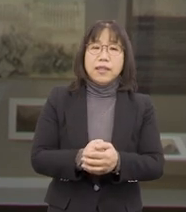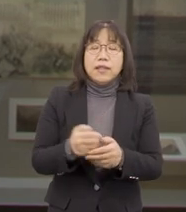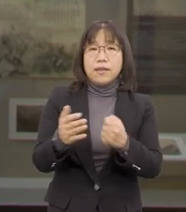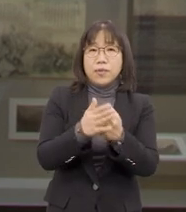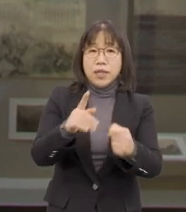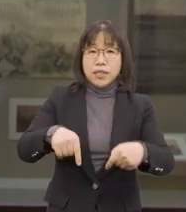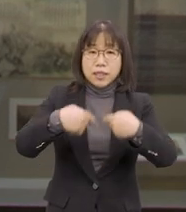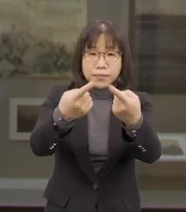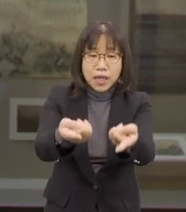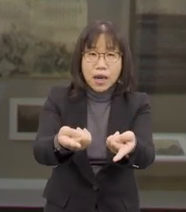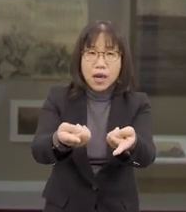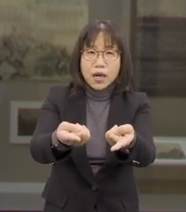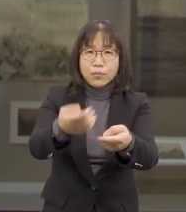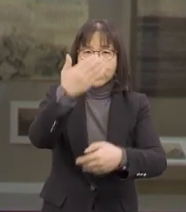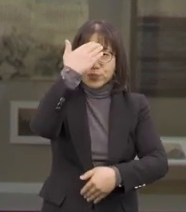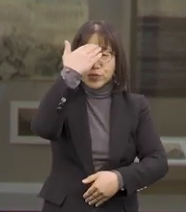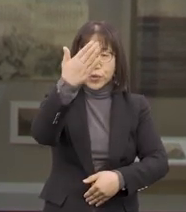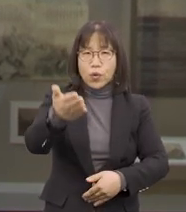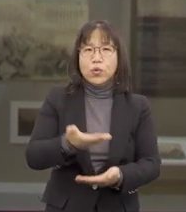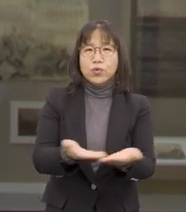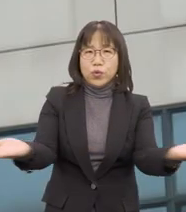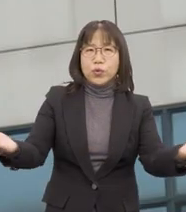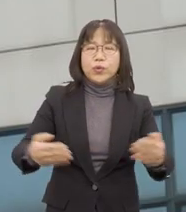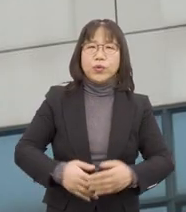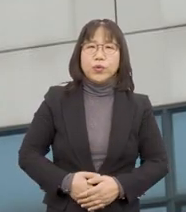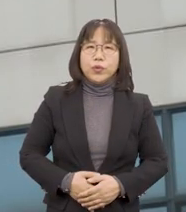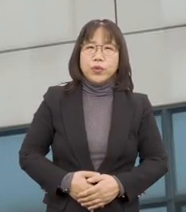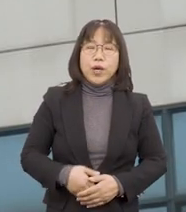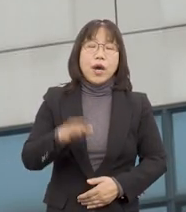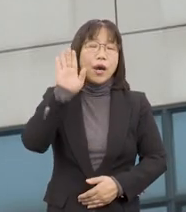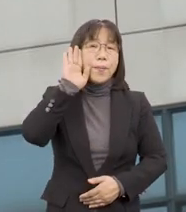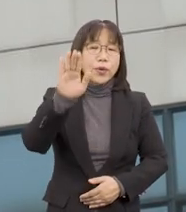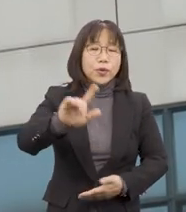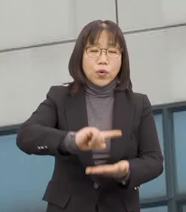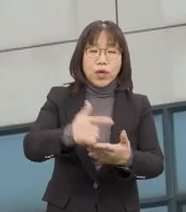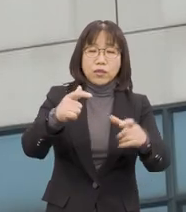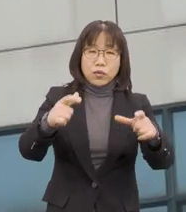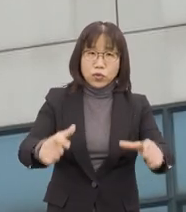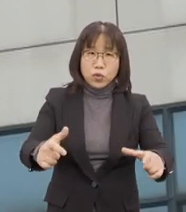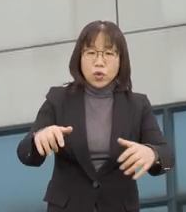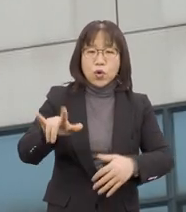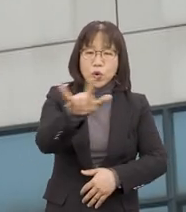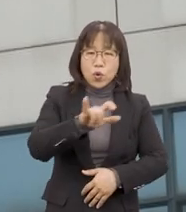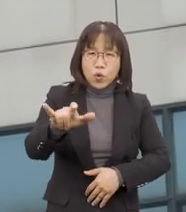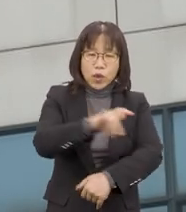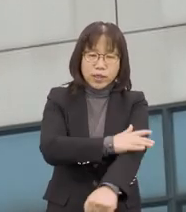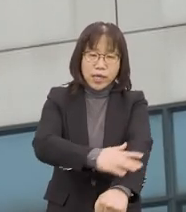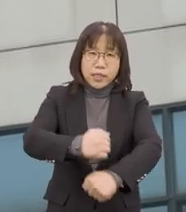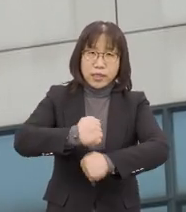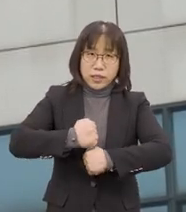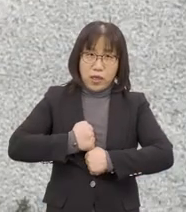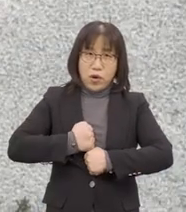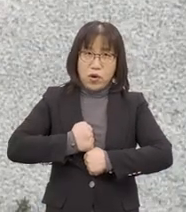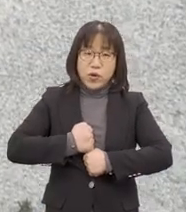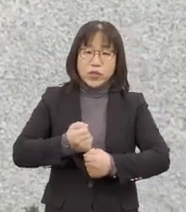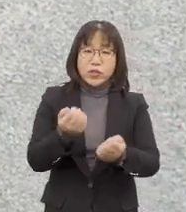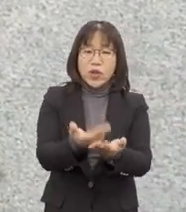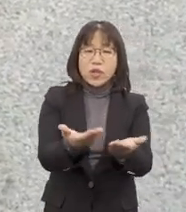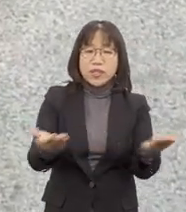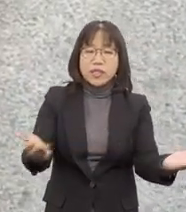연장 시간에 아내 입장료는 무료입니다 앞으로도 강서구는 코로나 대응 수칙을 준수한